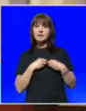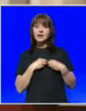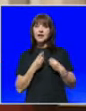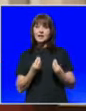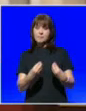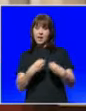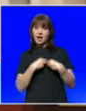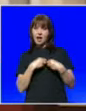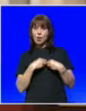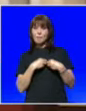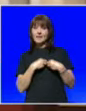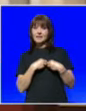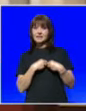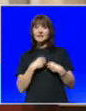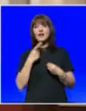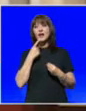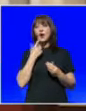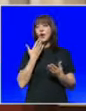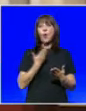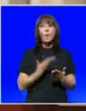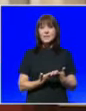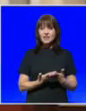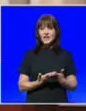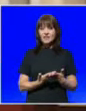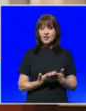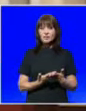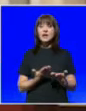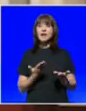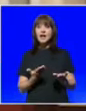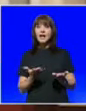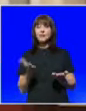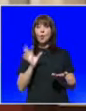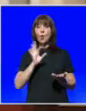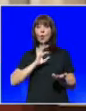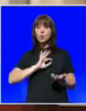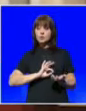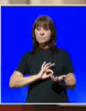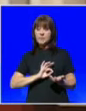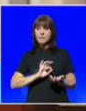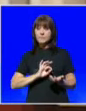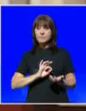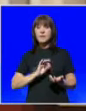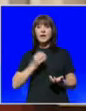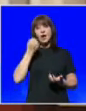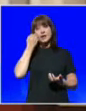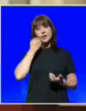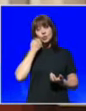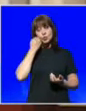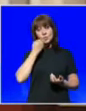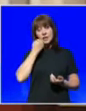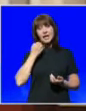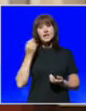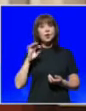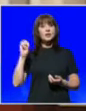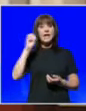енергийната. Има нужда от обещаване, след като сме успели да получим одобрение от европейските ни партньори